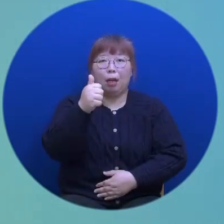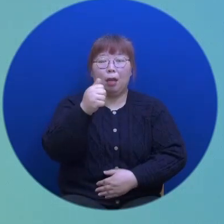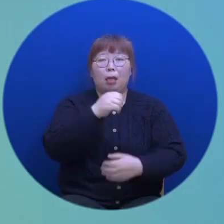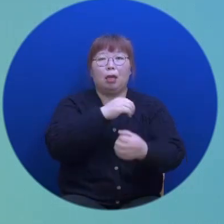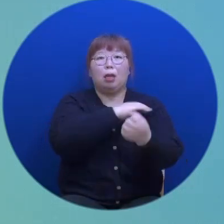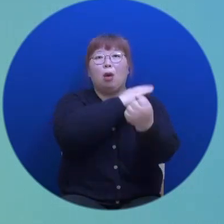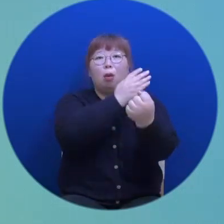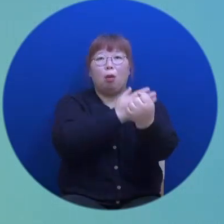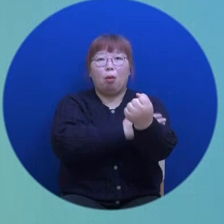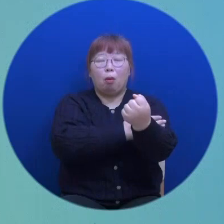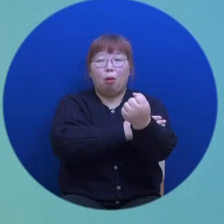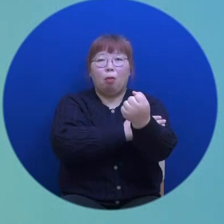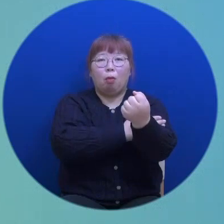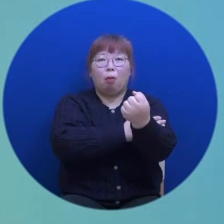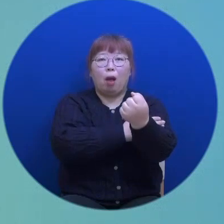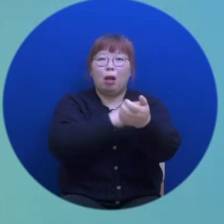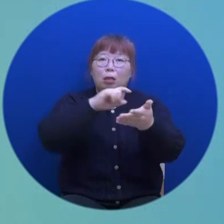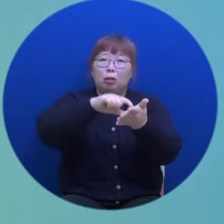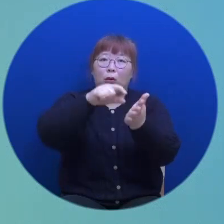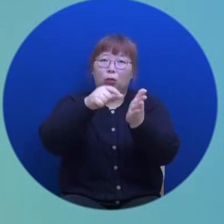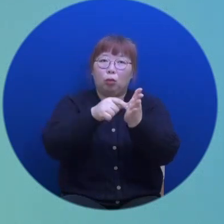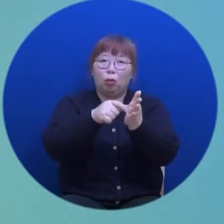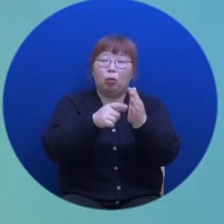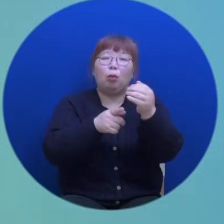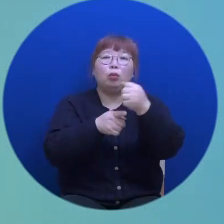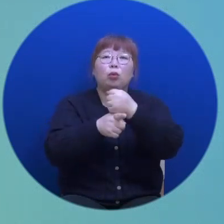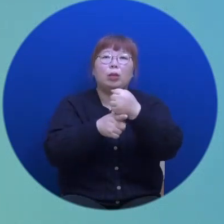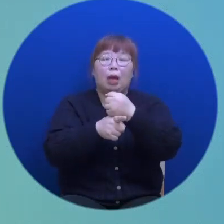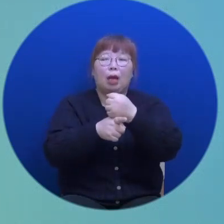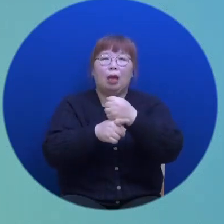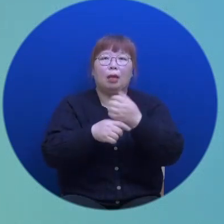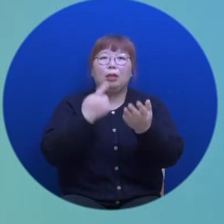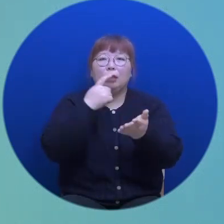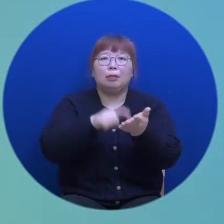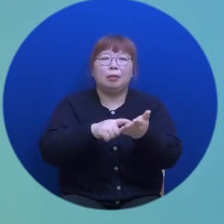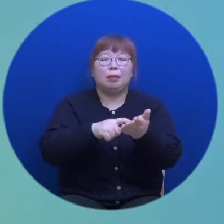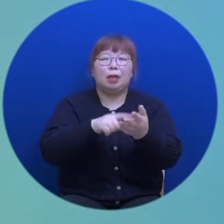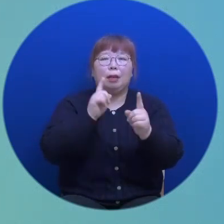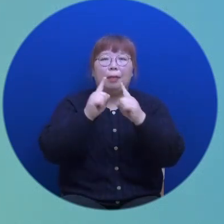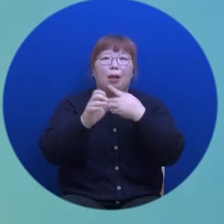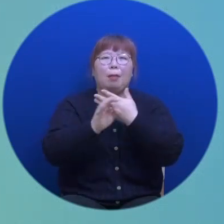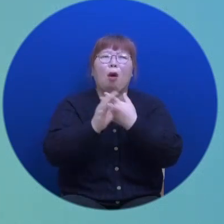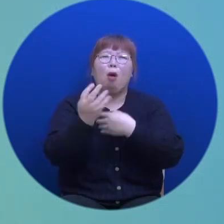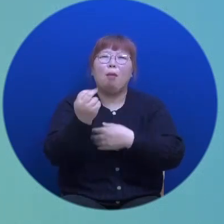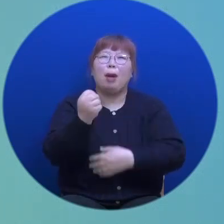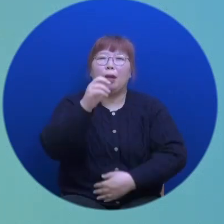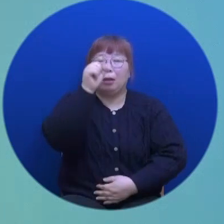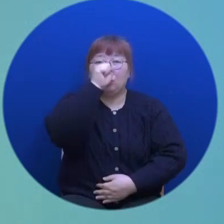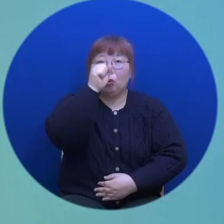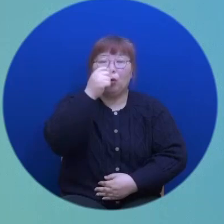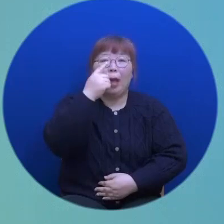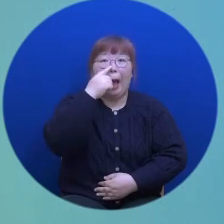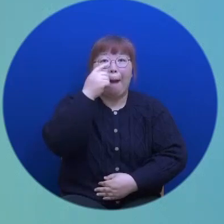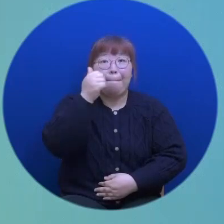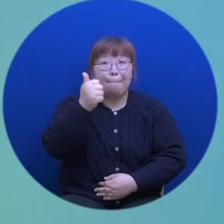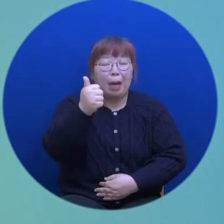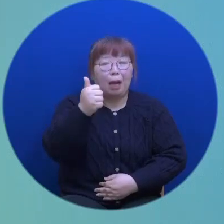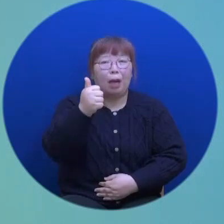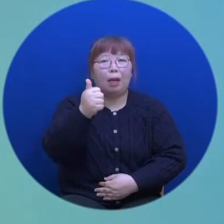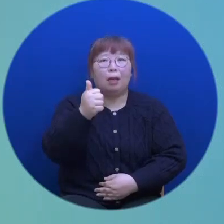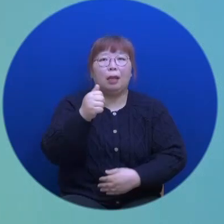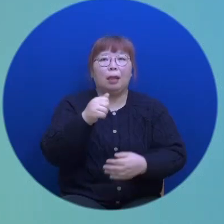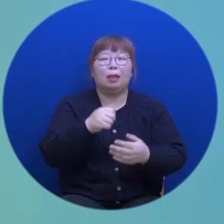역할 지수 조사. 쉽게 말해서 얼마나 좋은 아빠인지, 이 젊은